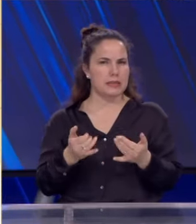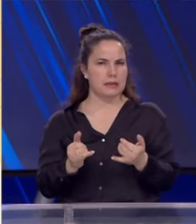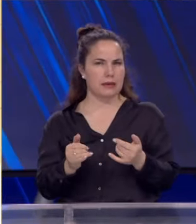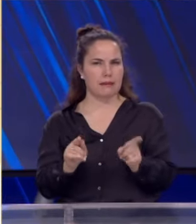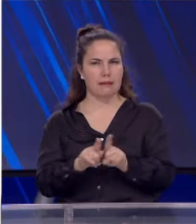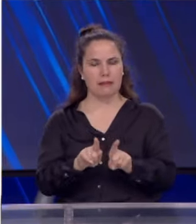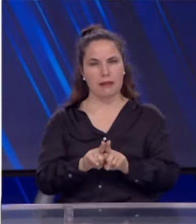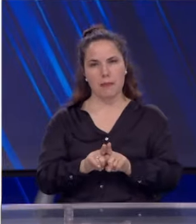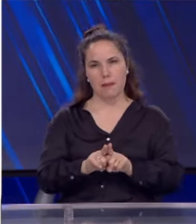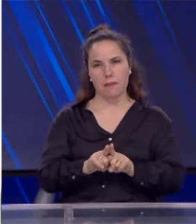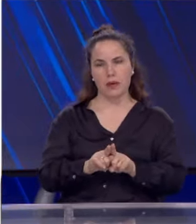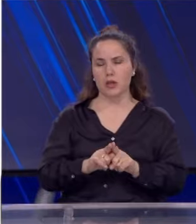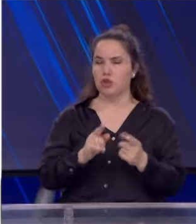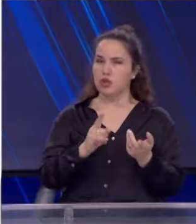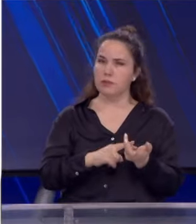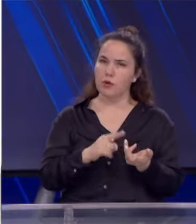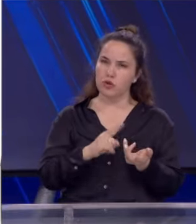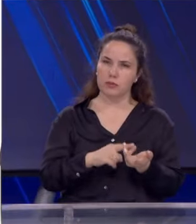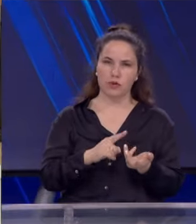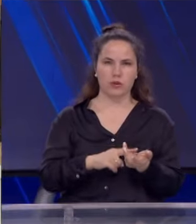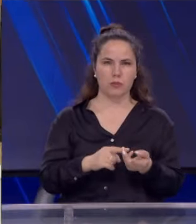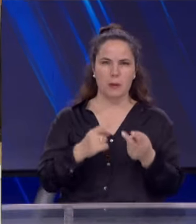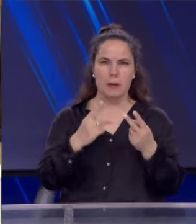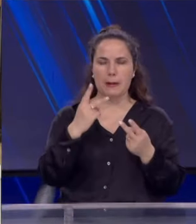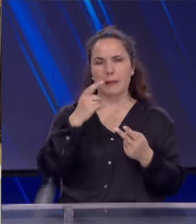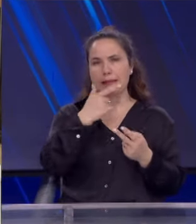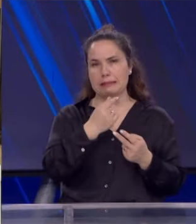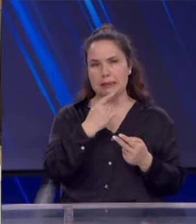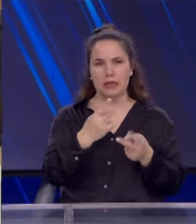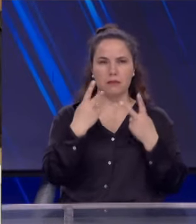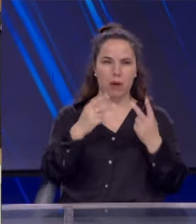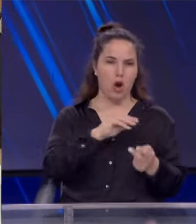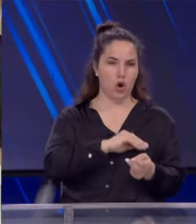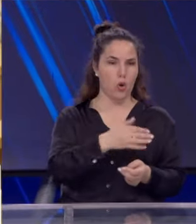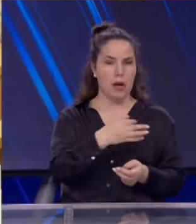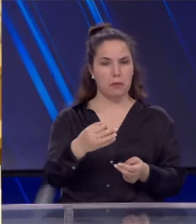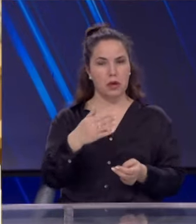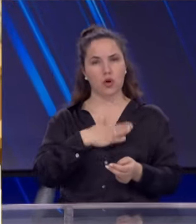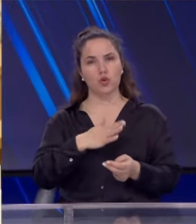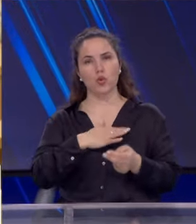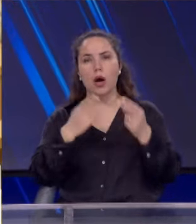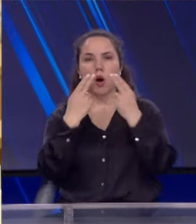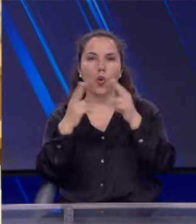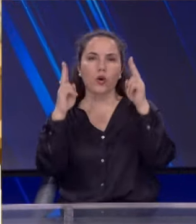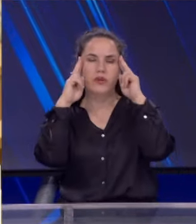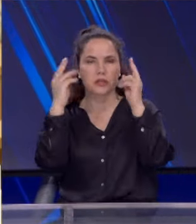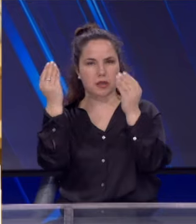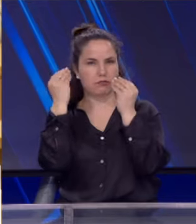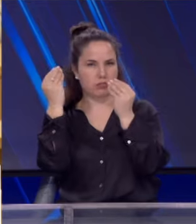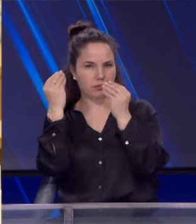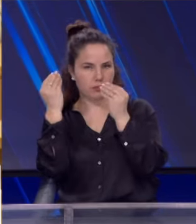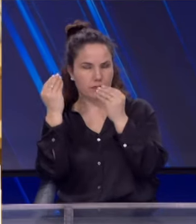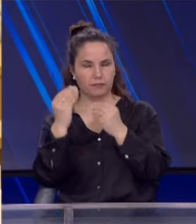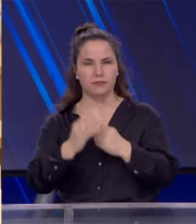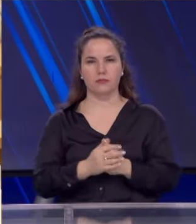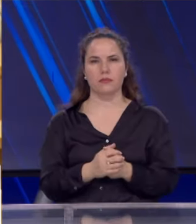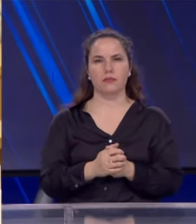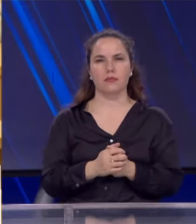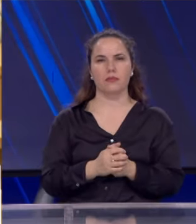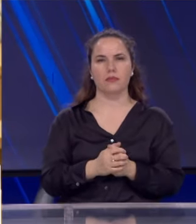e studimeve mbeten një kriter i rëndësishëm për orientimin e studentëve të ardhshëm. Viteve të fundit janë shumë të prirur